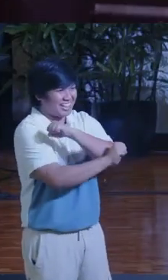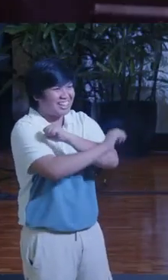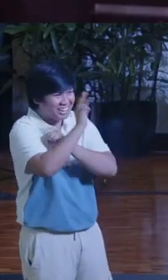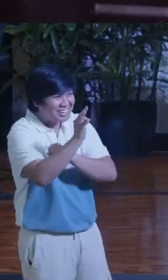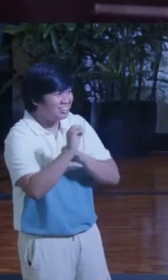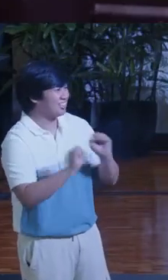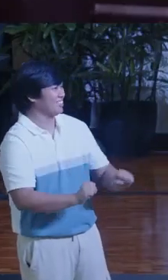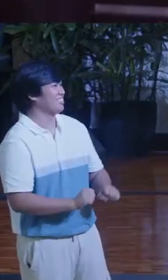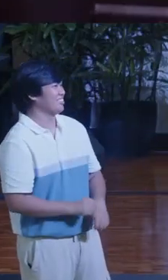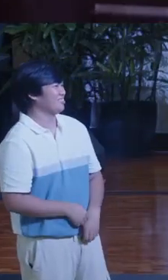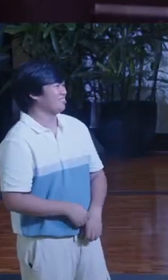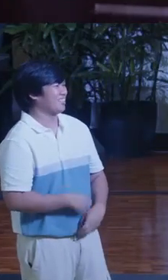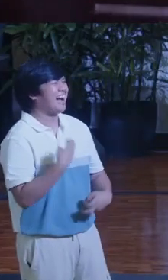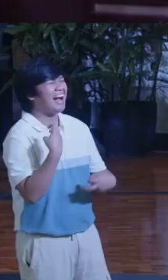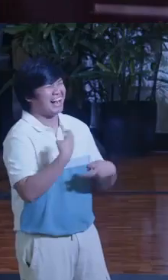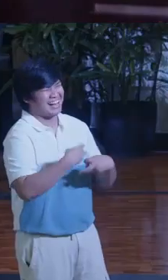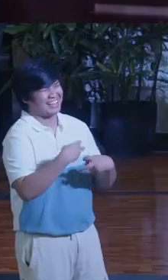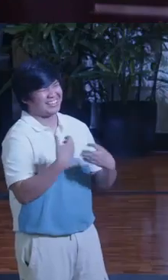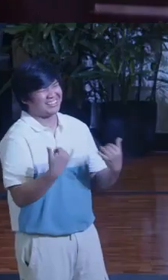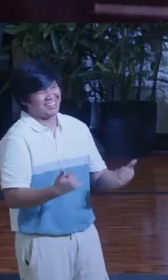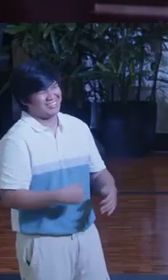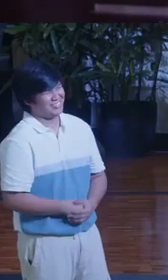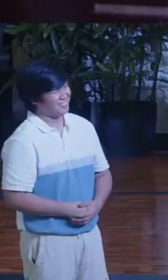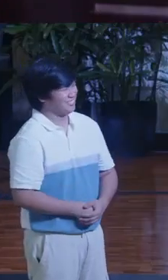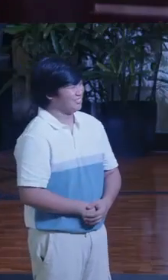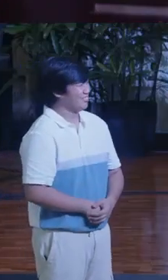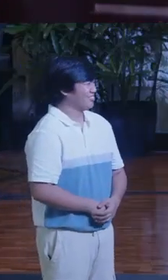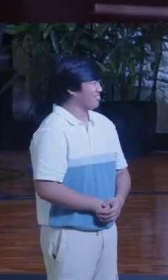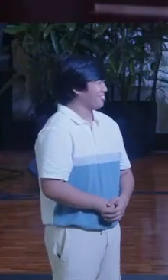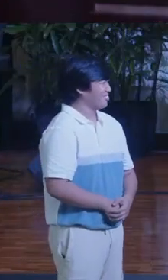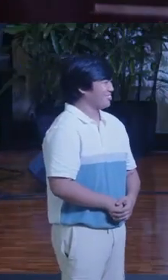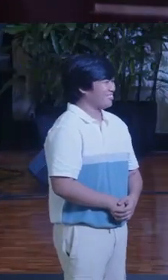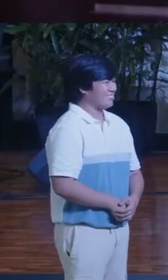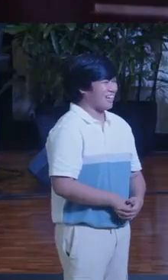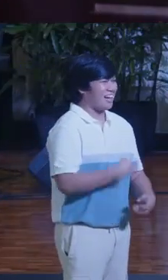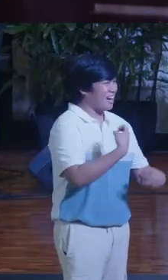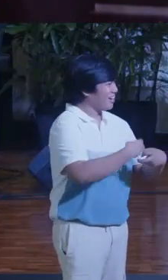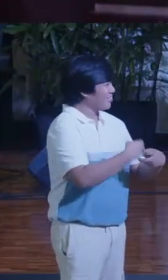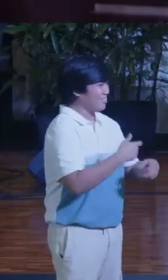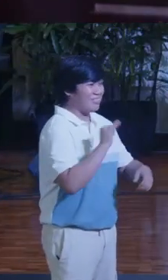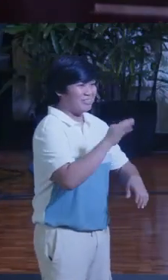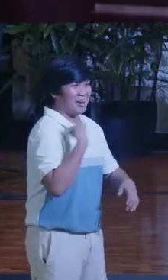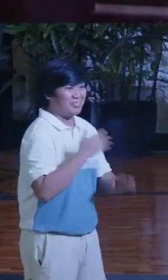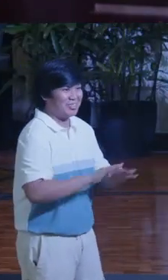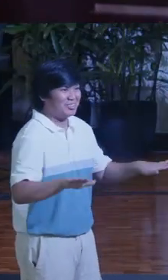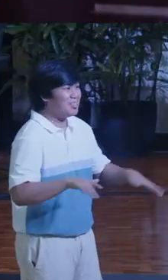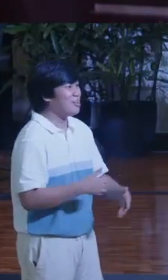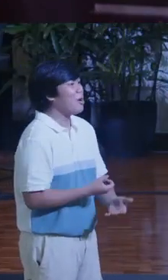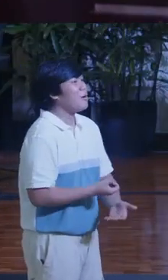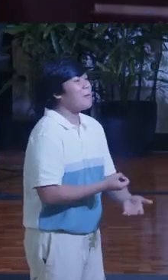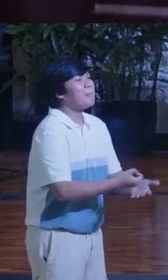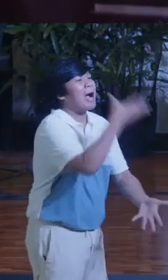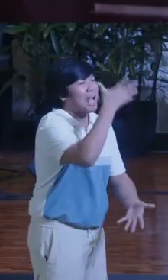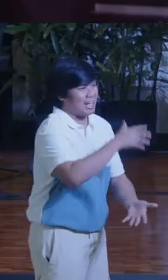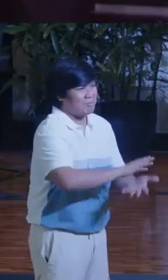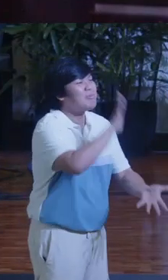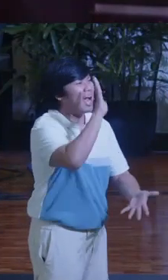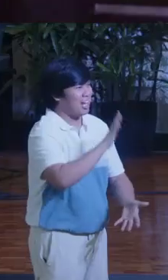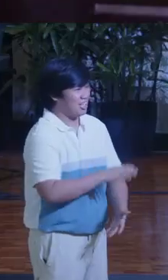Hindi na po. Ako, mahirap po magpalaki ng bata ngayon. Okay. Anong ibig sabihin ng